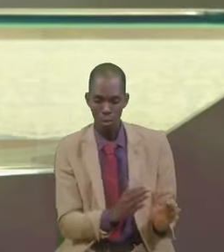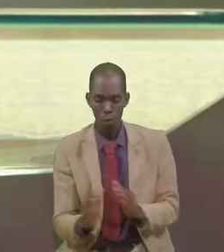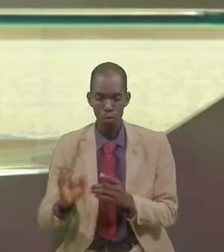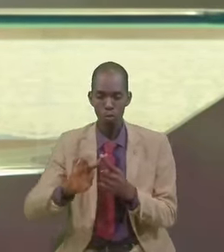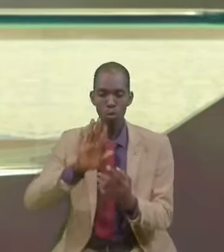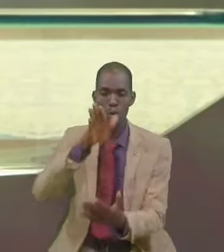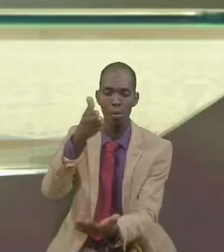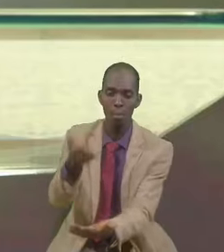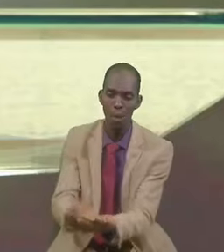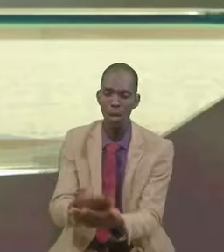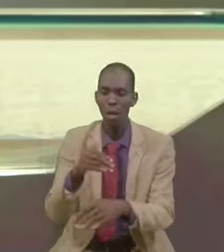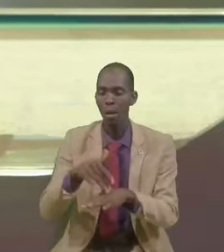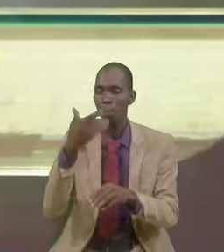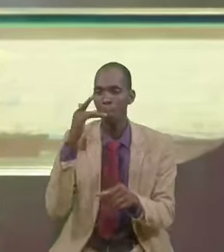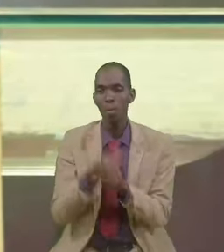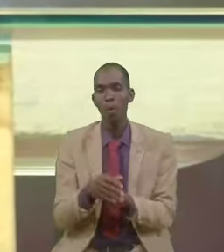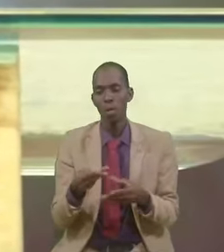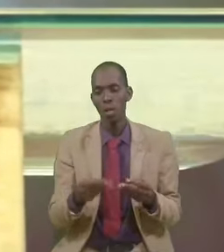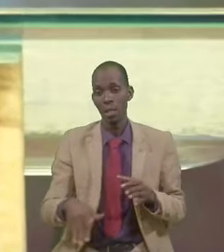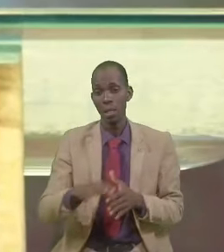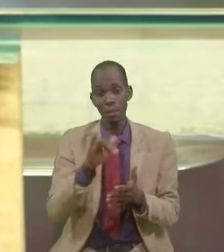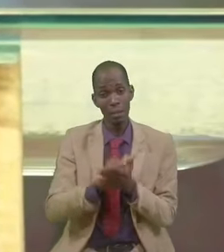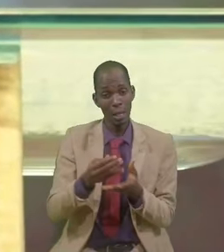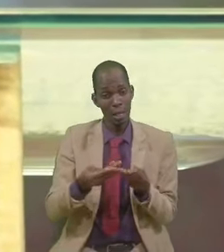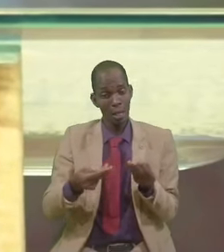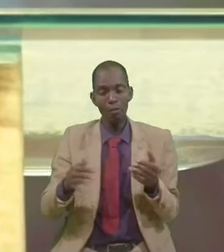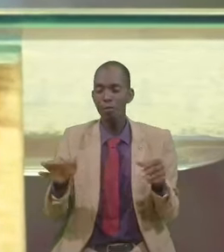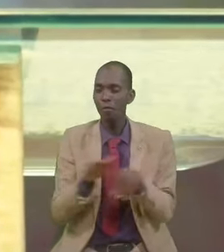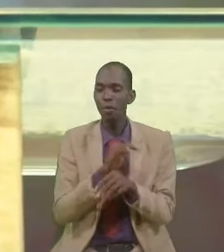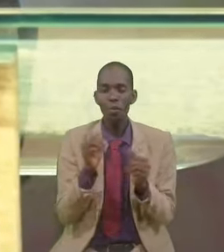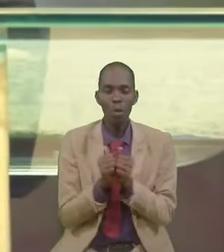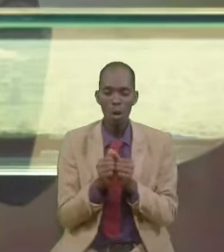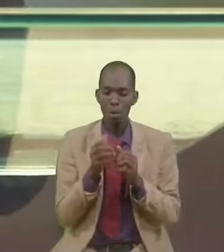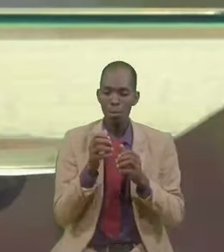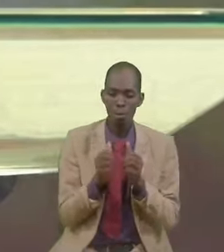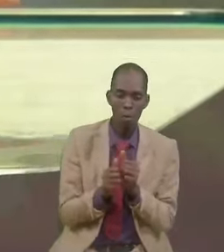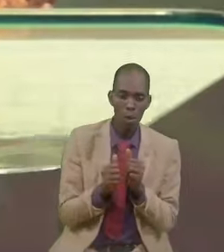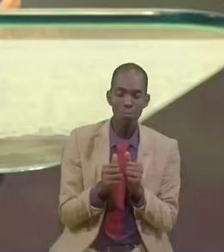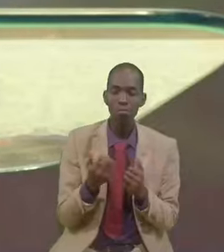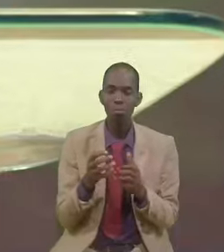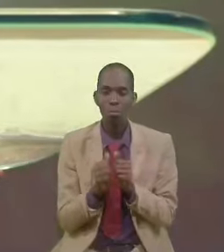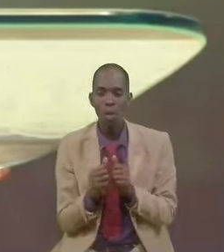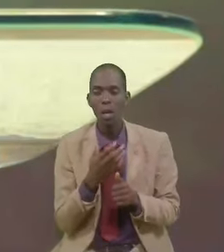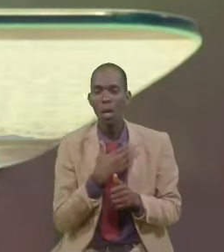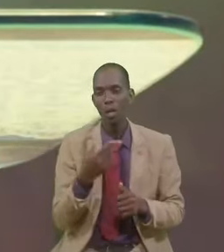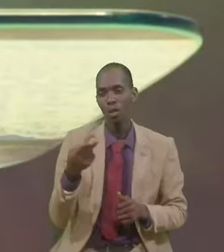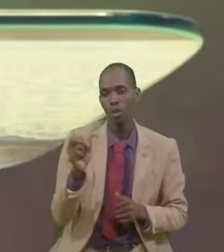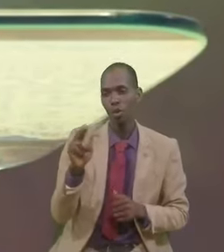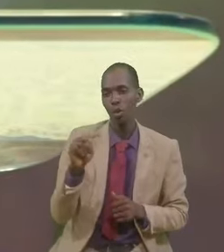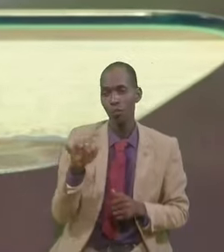terre promise. C'était un pays où coulait le lait et le miel. Et puis, comme ils étaient